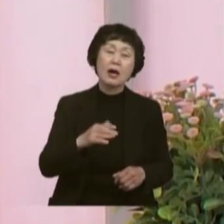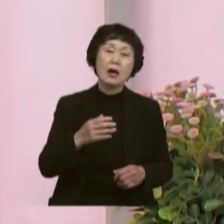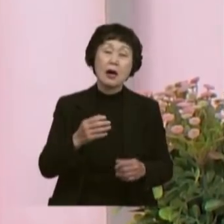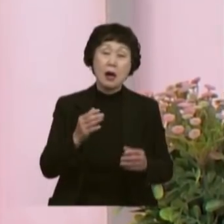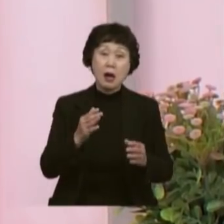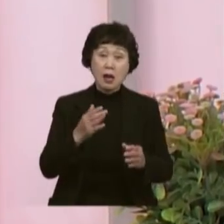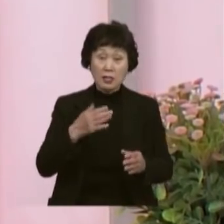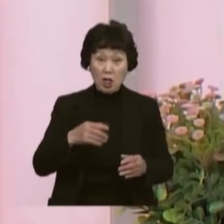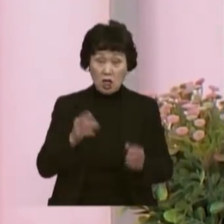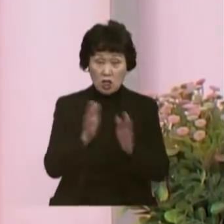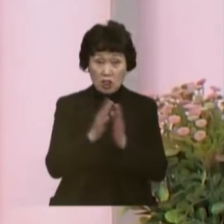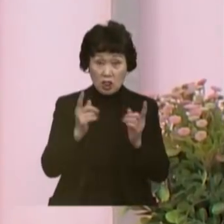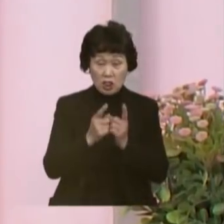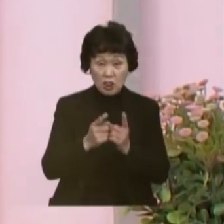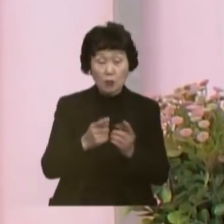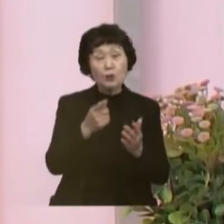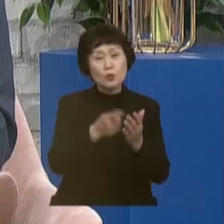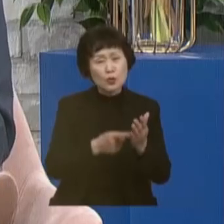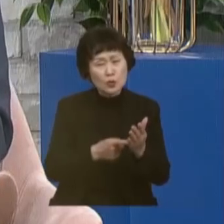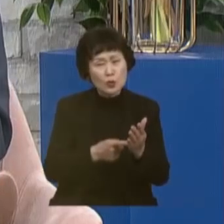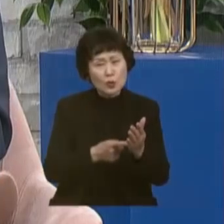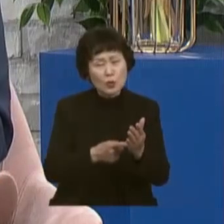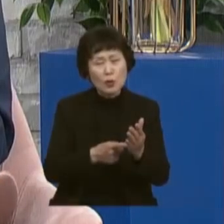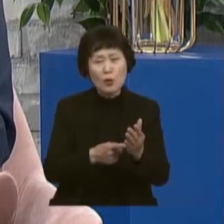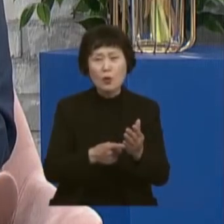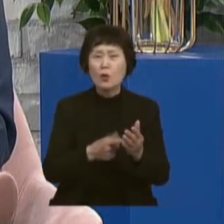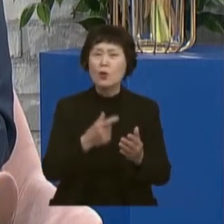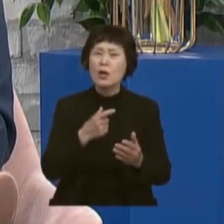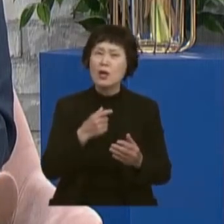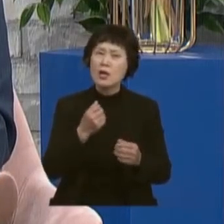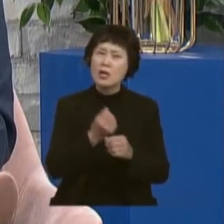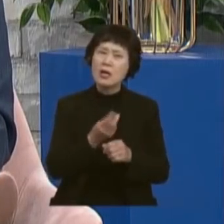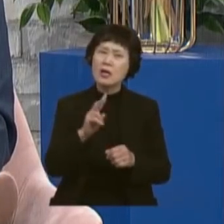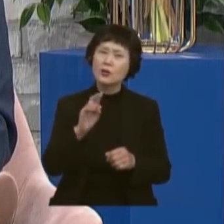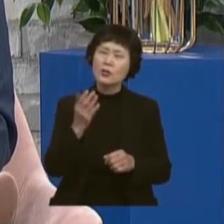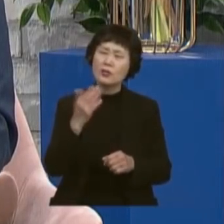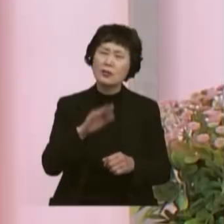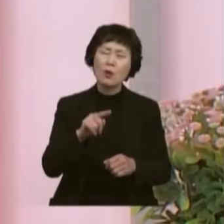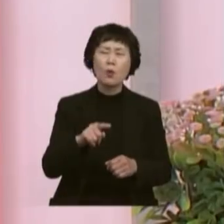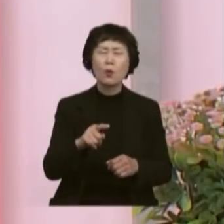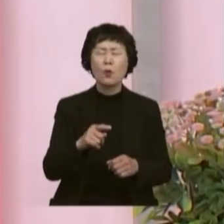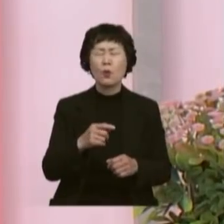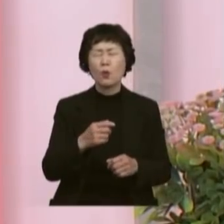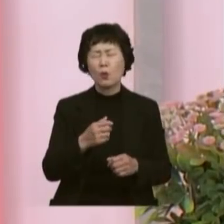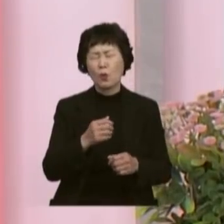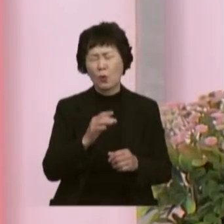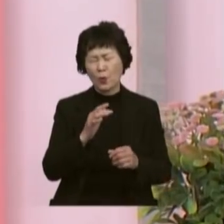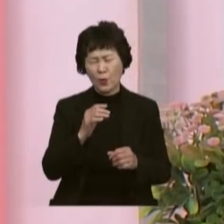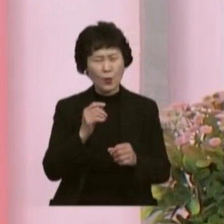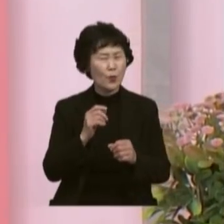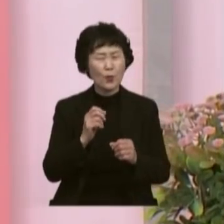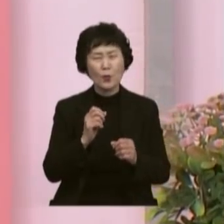방법 말고는 자기가 아빠를 살릴 수가 없으니까. 방법이 없으니까 진짜. 그 제가 생각해 보면서 아